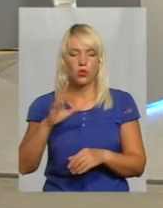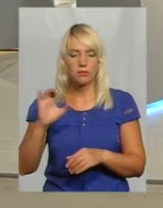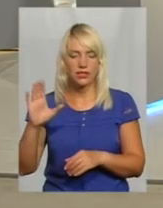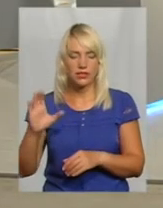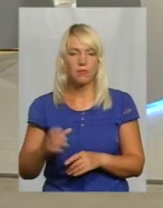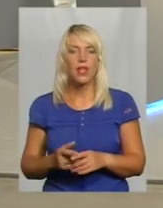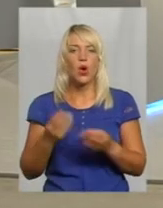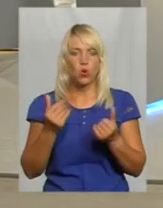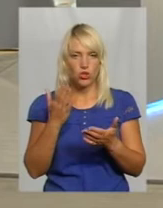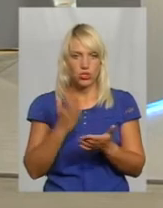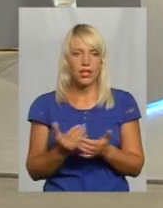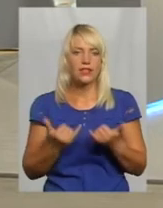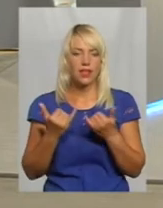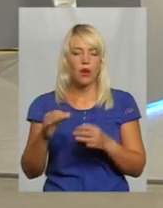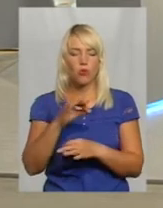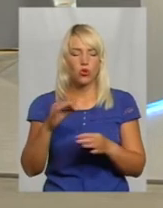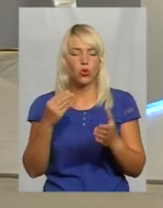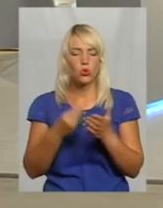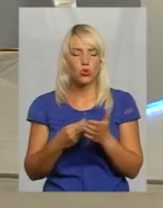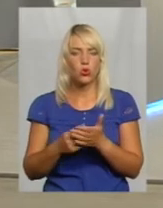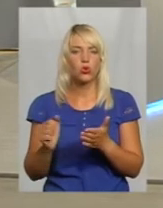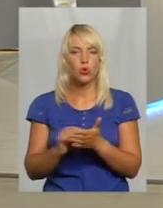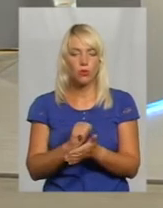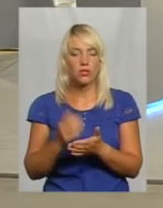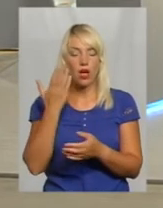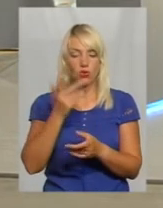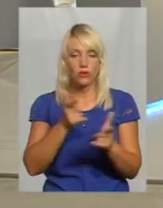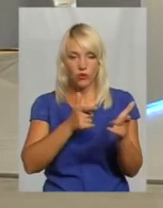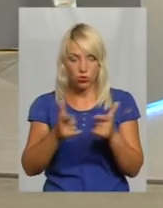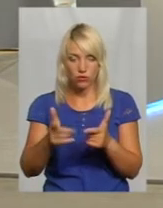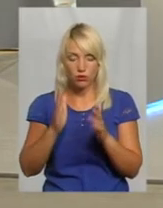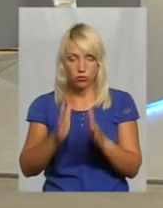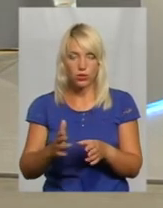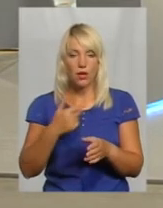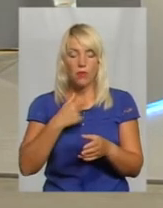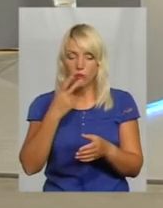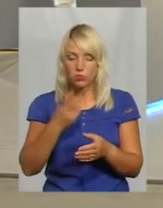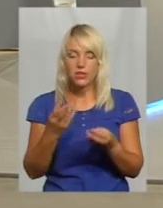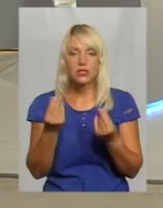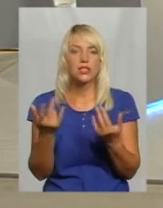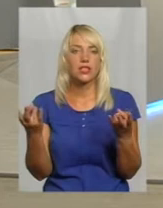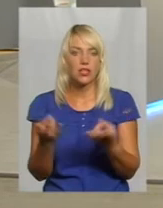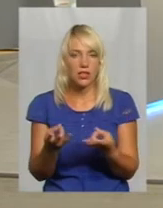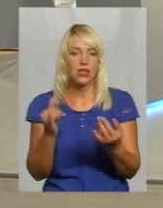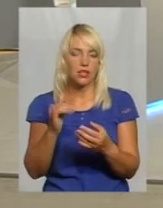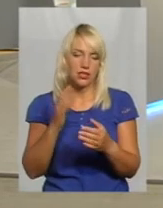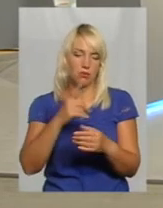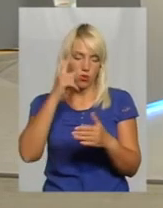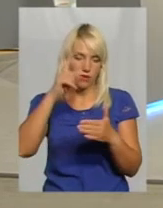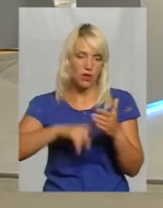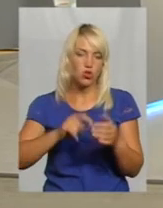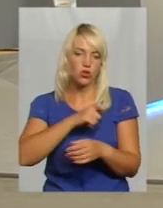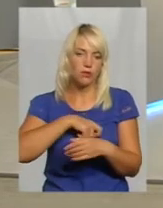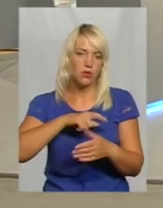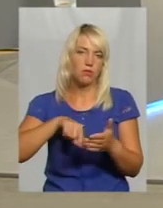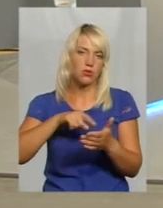проектно-кошторисної документації є. А коли вона буде вже виготовлена, ми подивимося, яка сума на перетворення, ну і сподіваємось, що депутати міської